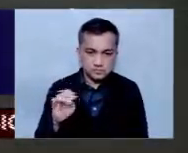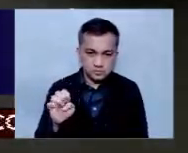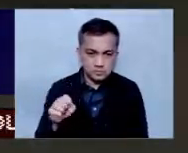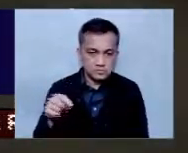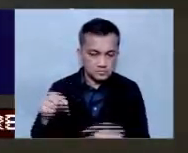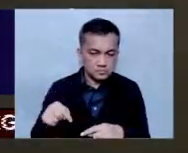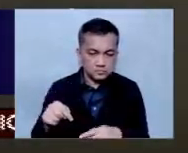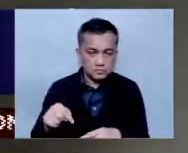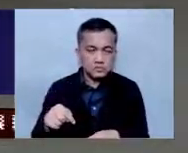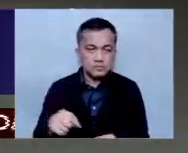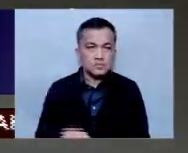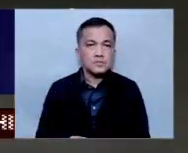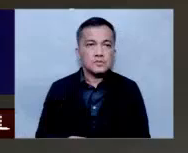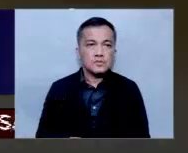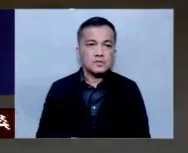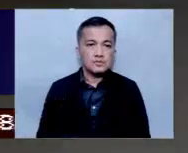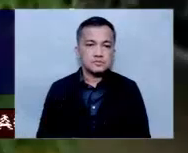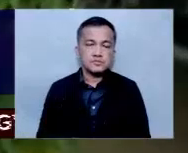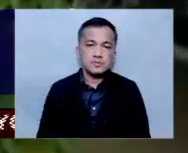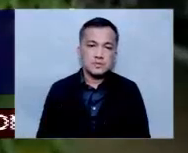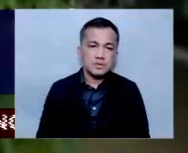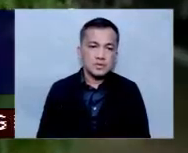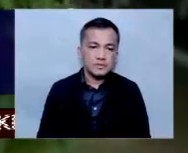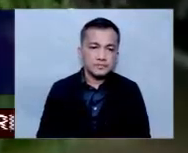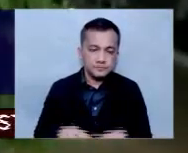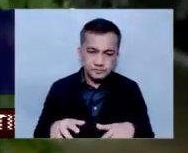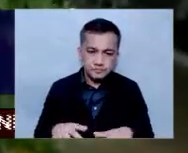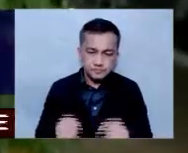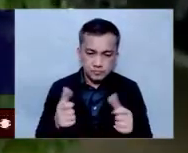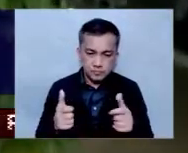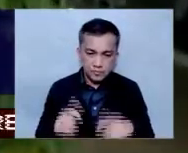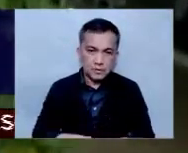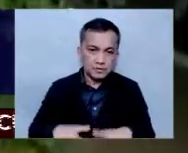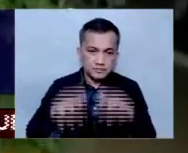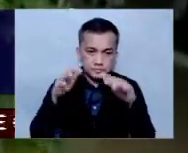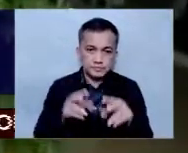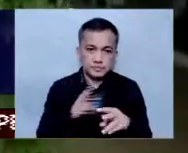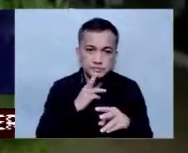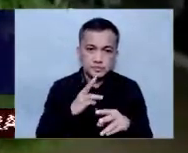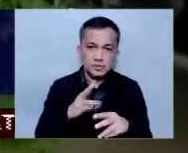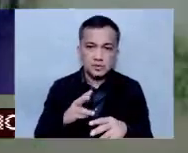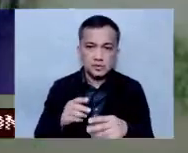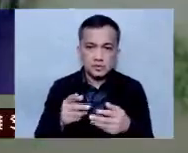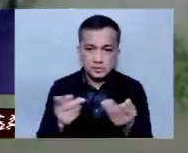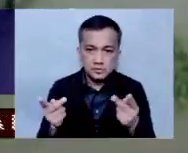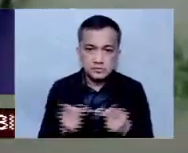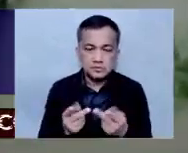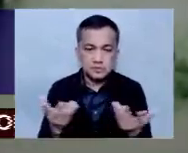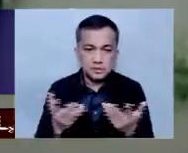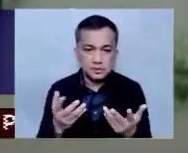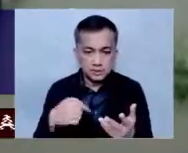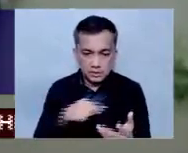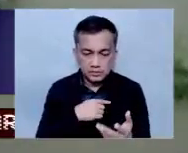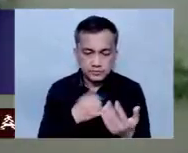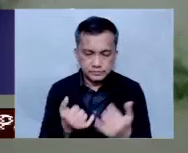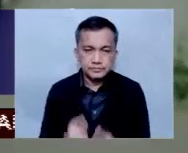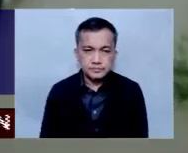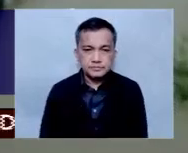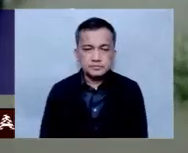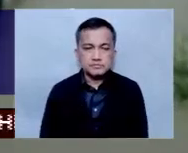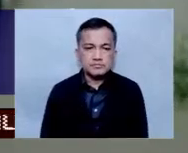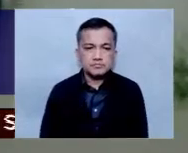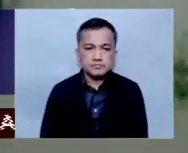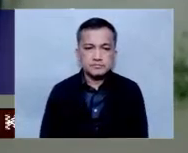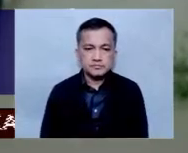bagyong Christine, ay biglang tumaas din yung tubig sa lugar kung nasaan din tayo ngayon. Along tayo ng